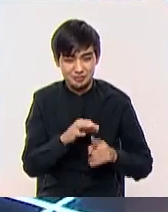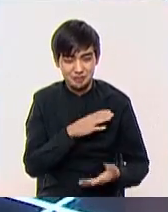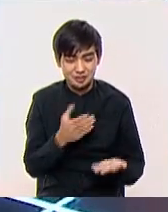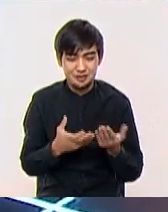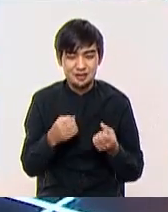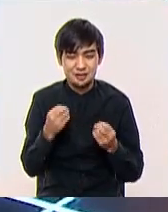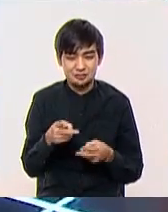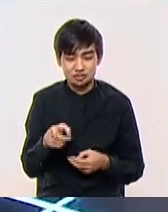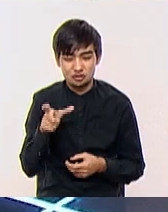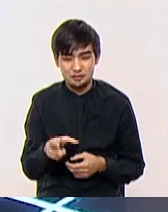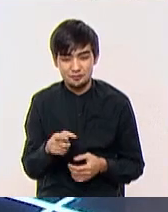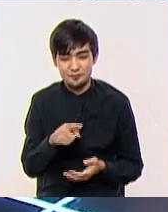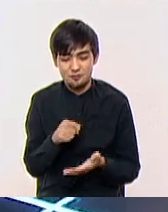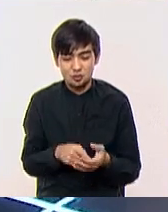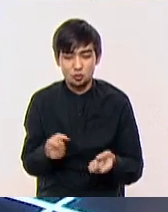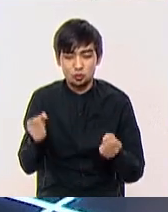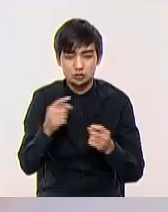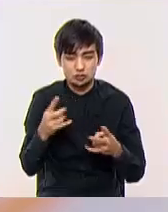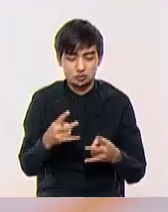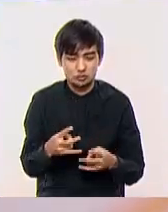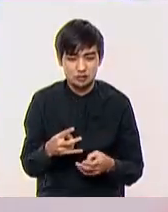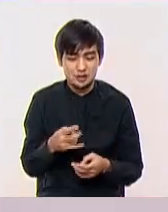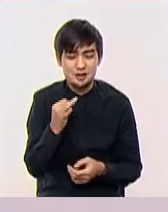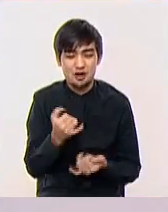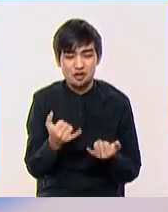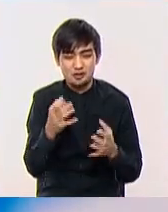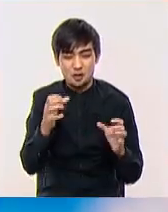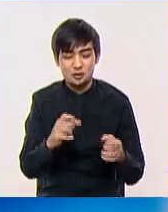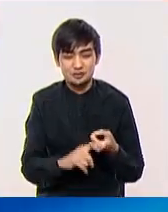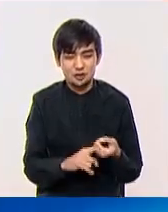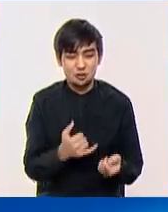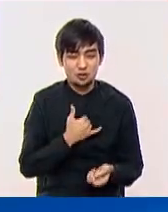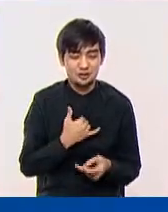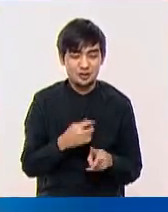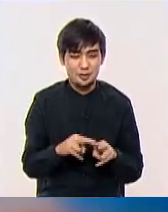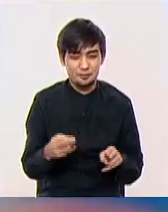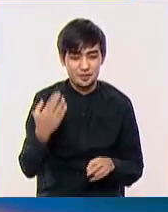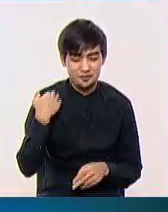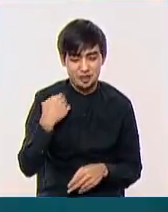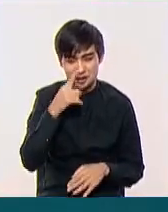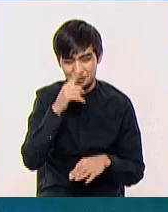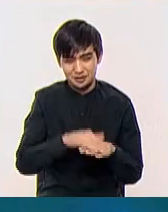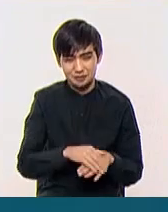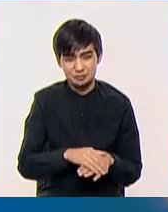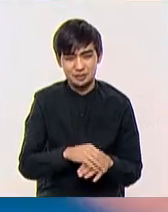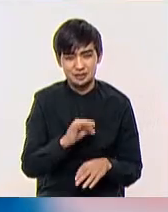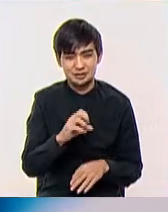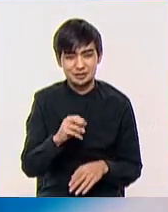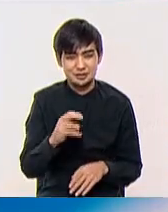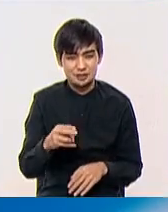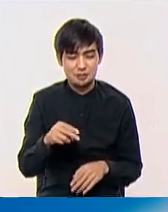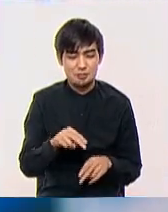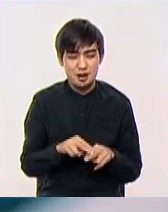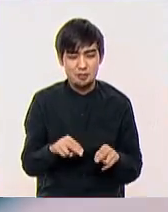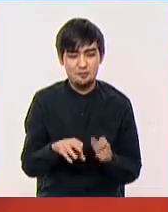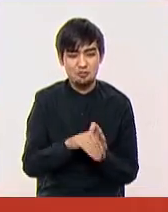басын бағыт беріп соған ниет етті ма, соны анықтауымыз керек. Қазіргі заңдар бойынша бізде қабылданған кезінде әкім Ысқақтың парламент депутаты болып жүрген